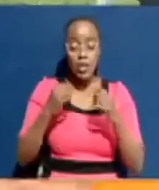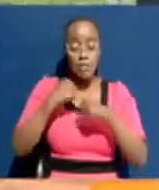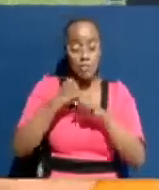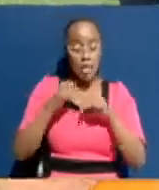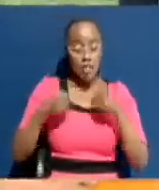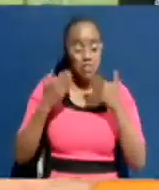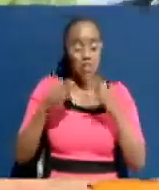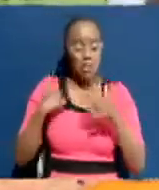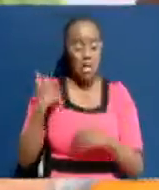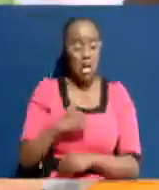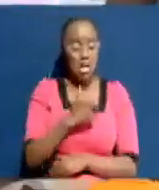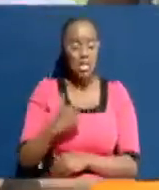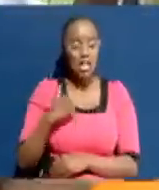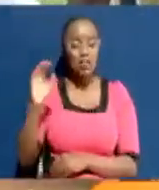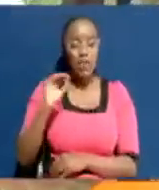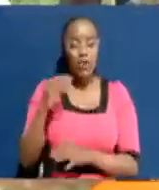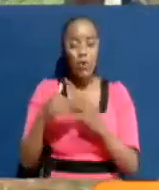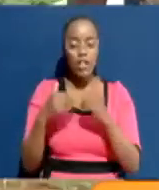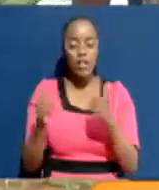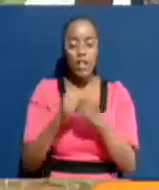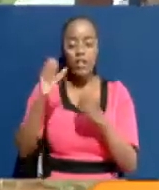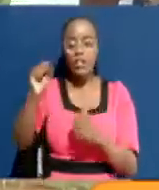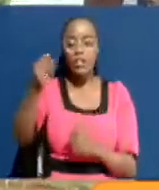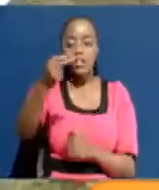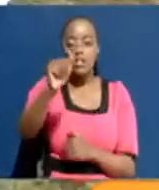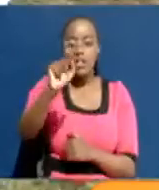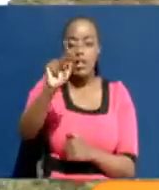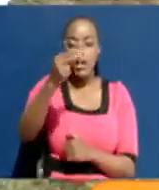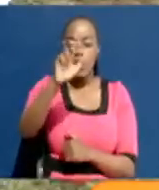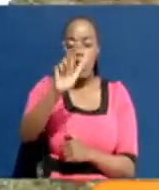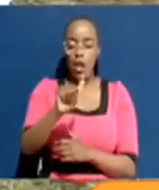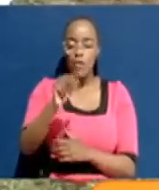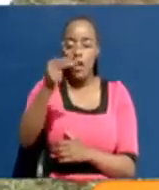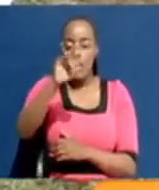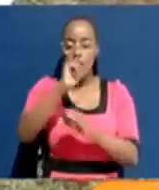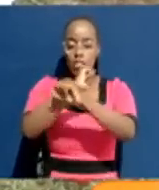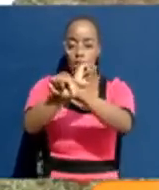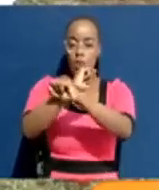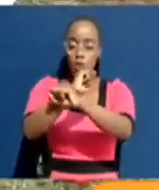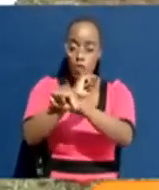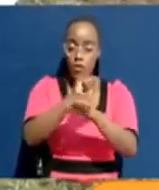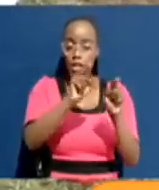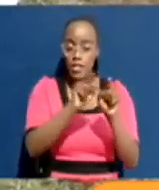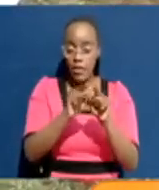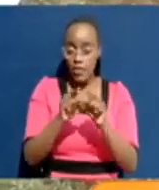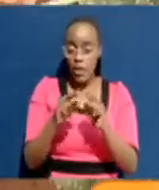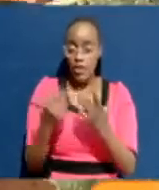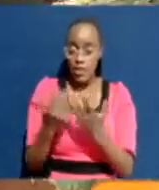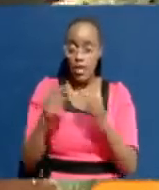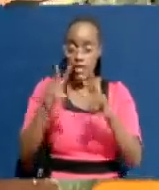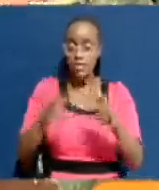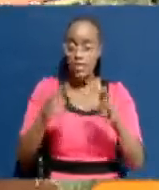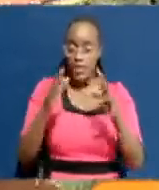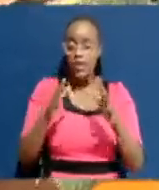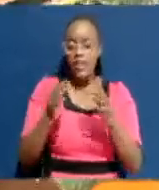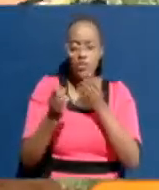it. Kuhusiana na matukio yaliyofanyika Shakahola, Haji ametetea maafisa wa ujasusi kwa kutoa taarifa